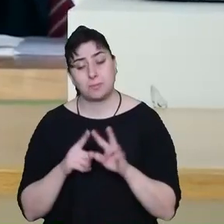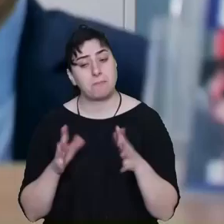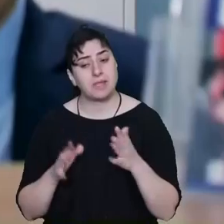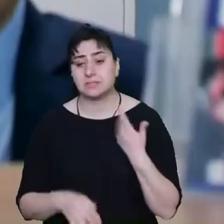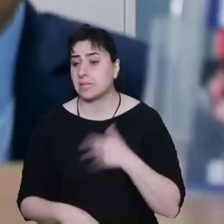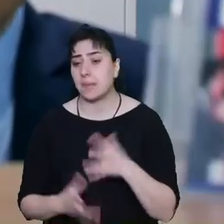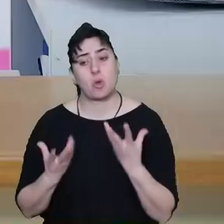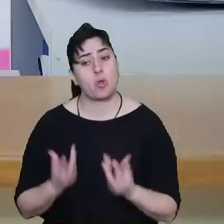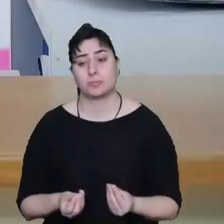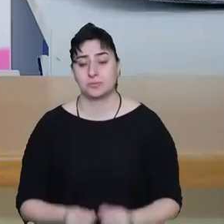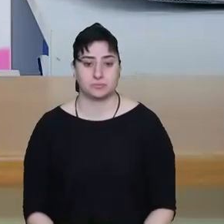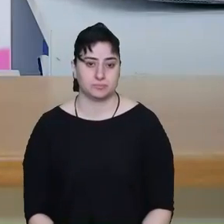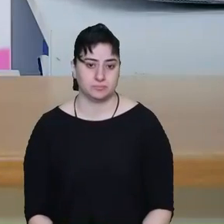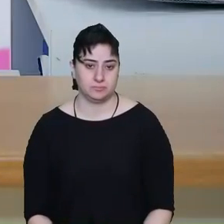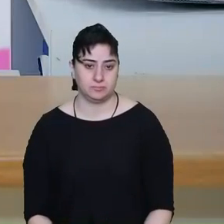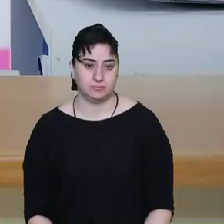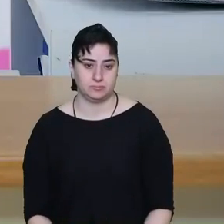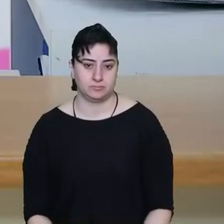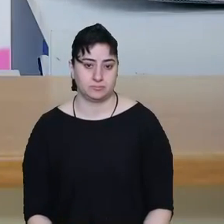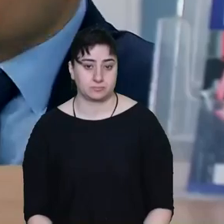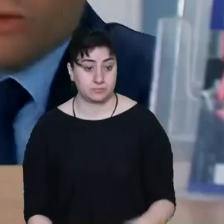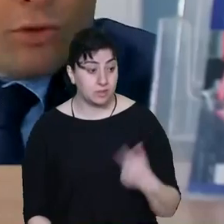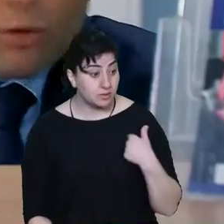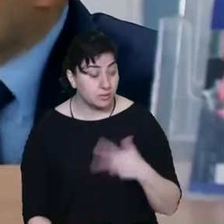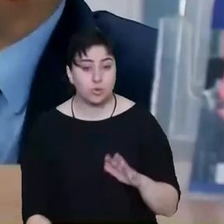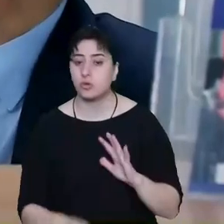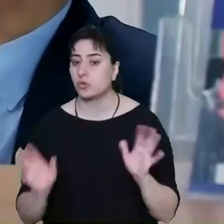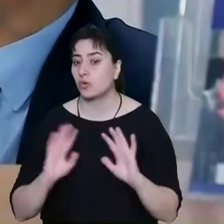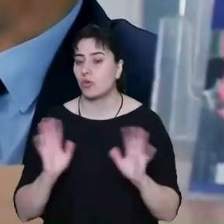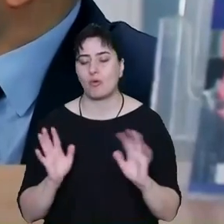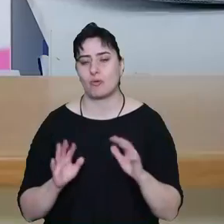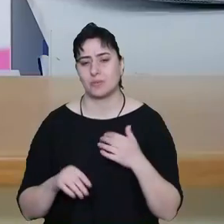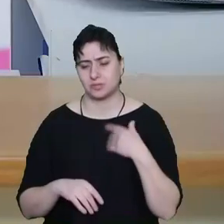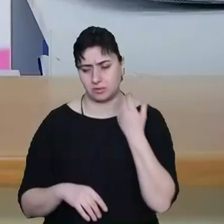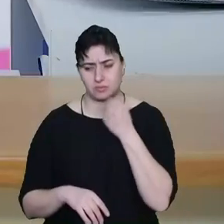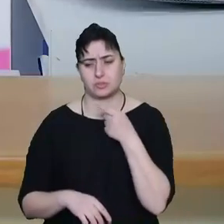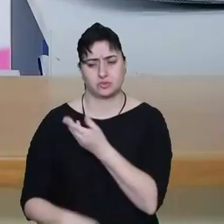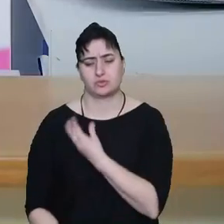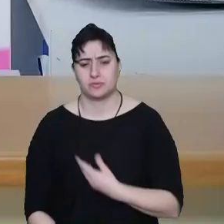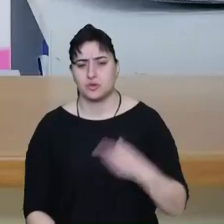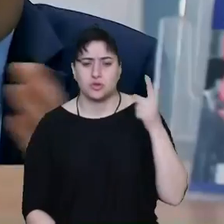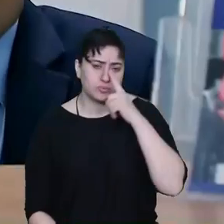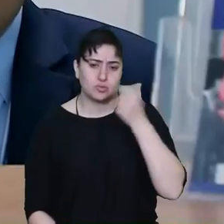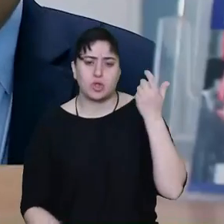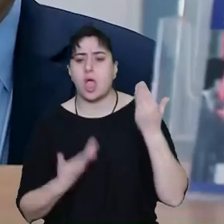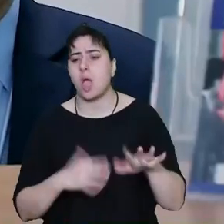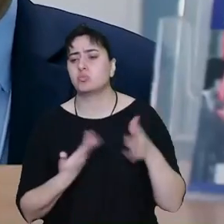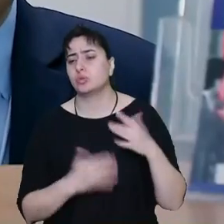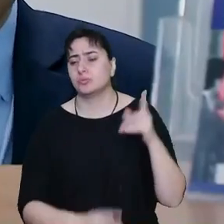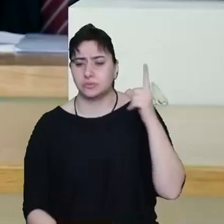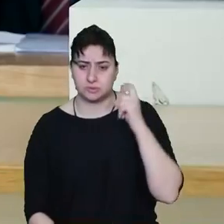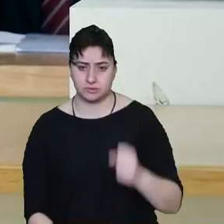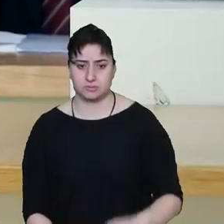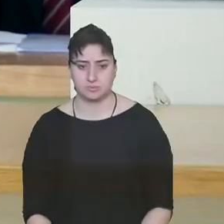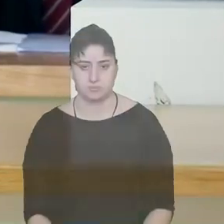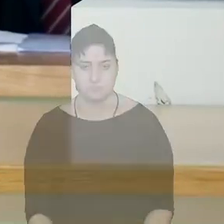belki de sevmiyordur. Aa, öyle mi canım? Yok, yok, yok, yok, yok. Ya, yalan hayatım. Zaten müdür bey kabul etmiyor sadece.